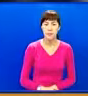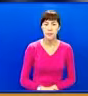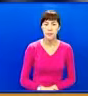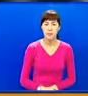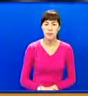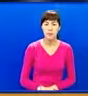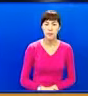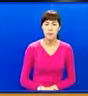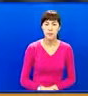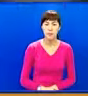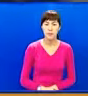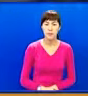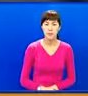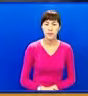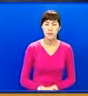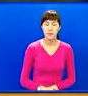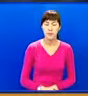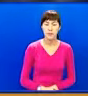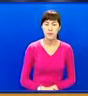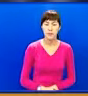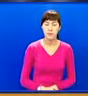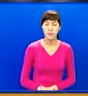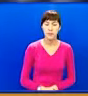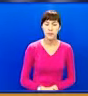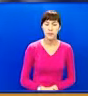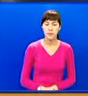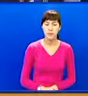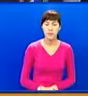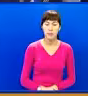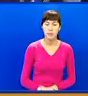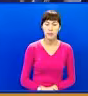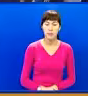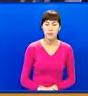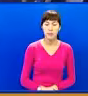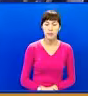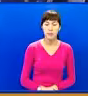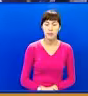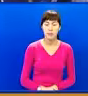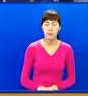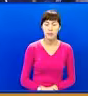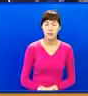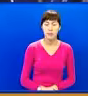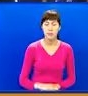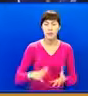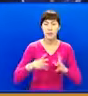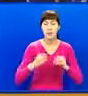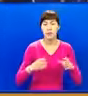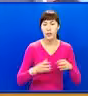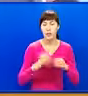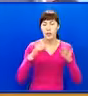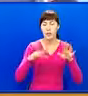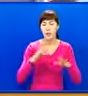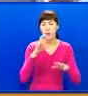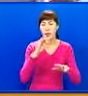Ура! Ура! Жалпы командалық есеп бойынша Ләңгі тебуден бірінші